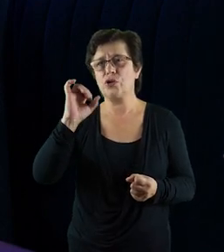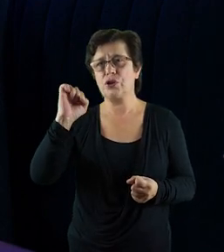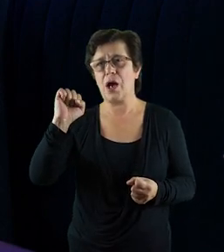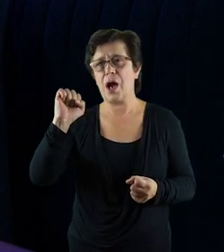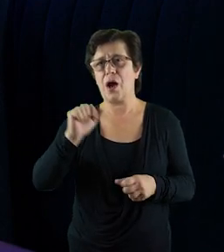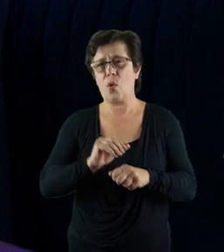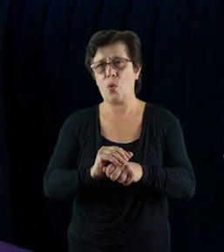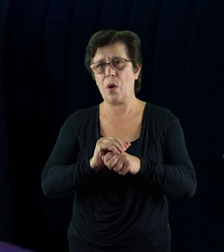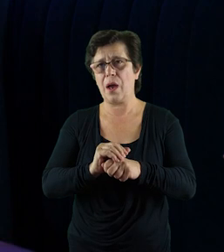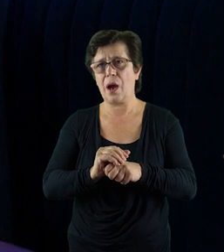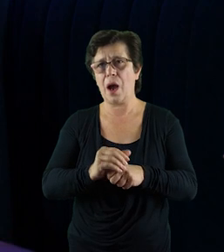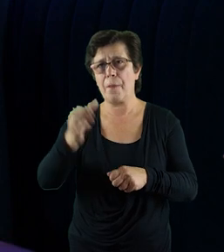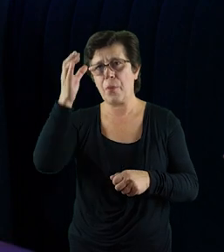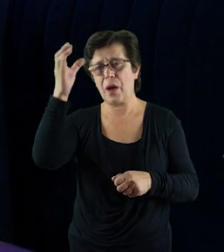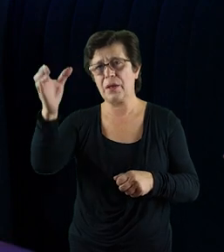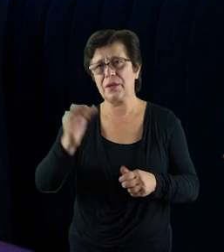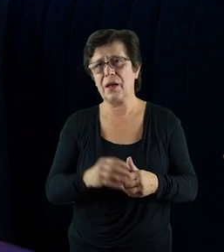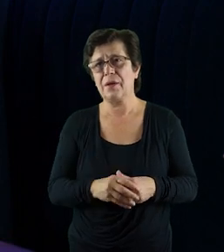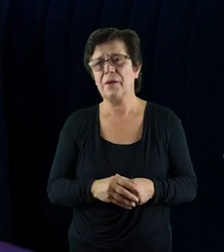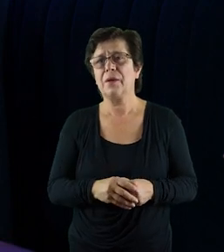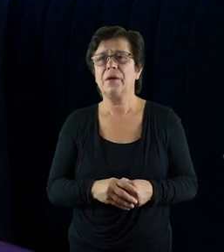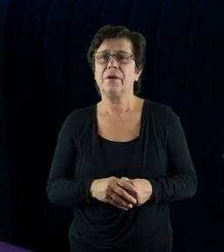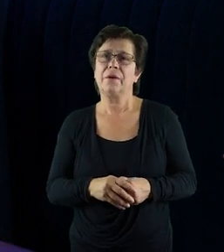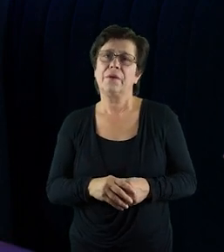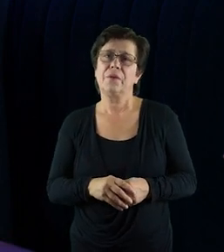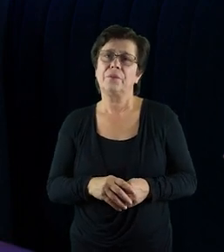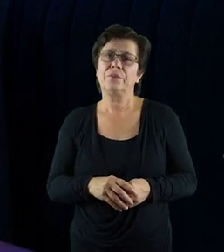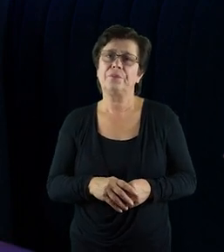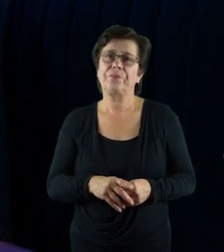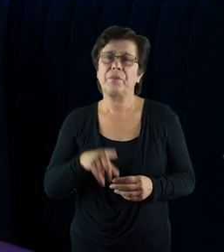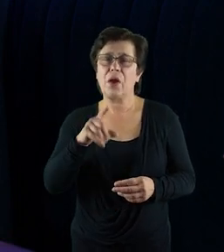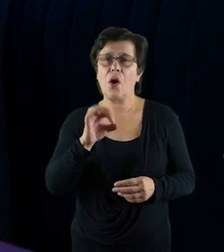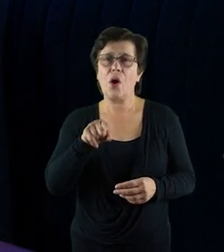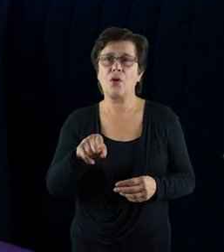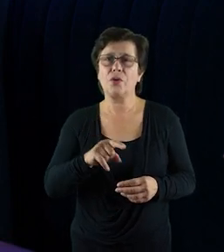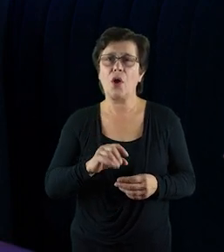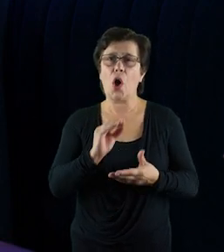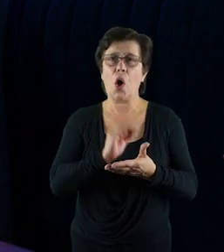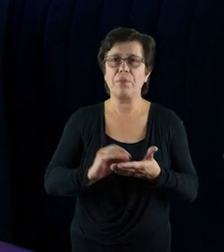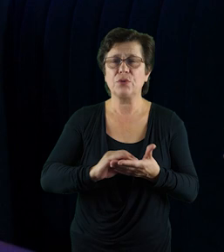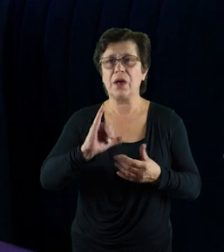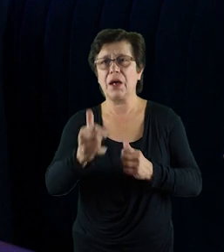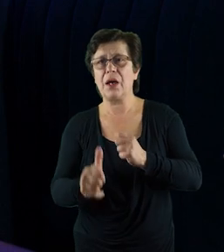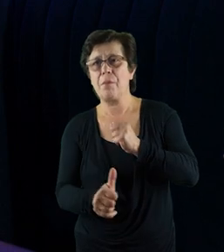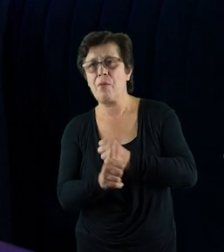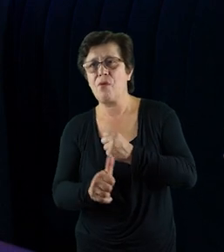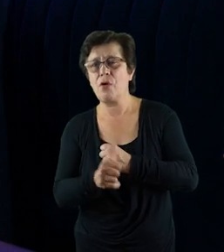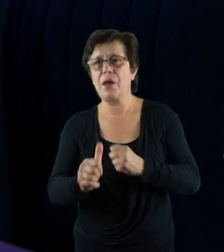który no, w polskiej poezji może w ogóle najdoskonalej opisuje wszystkie powody, aby